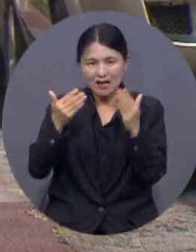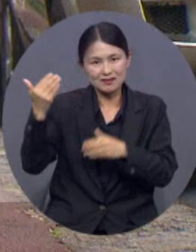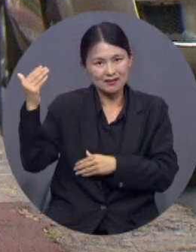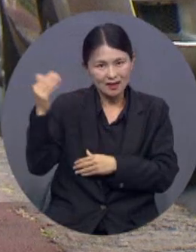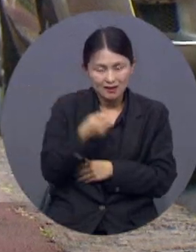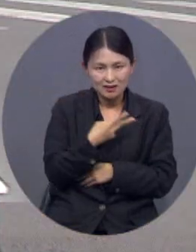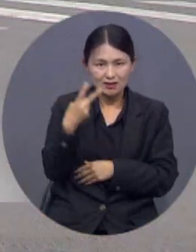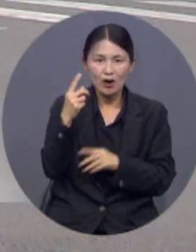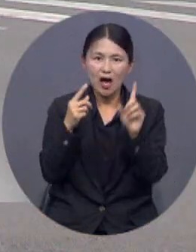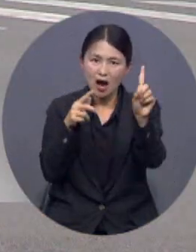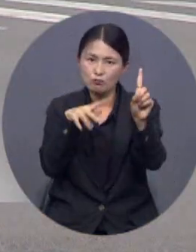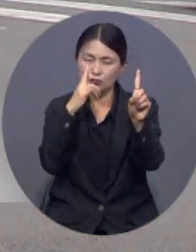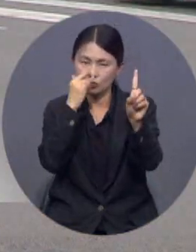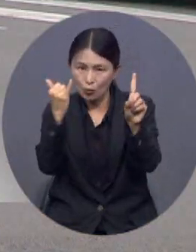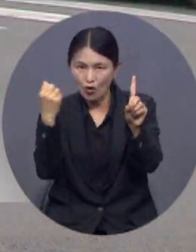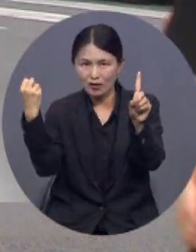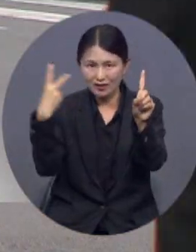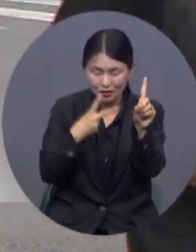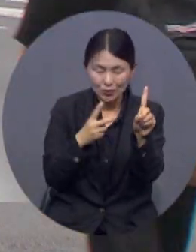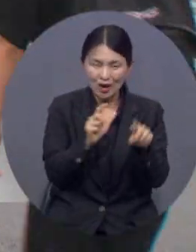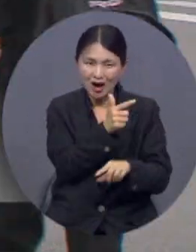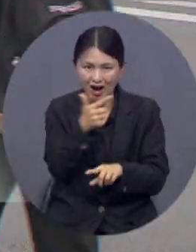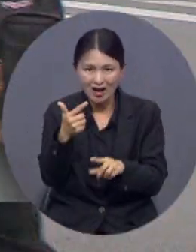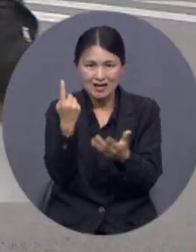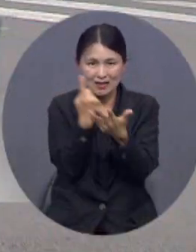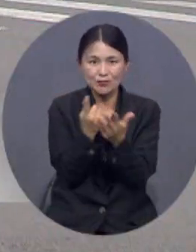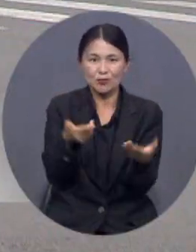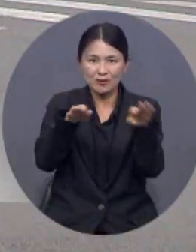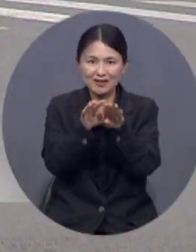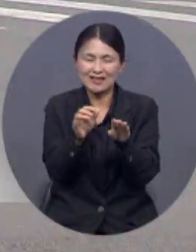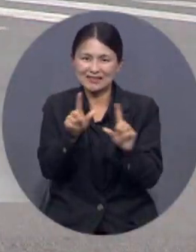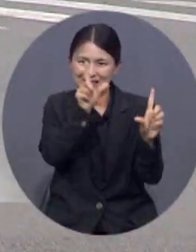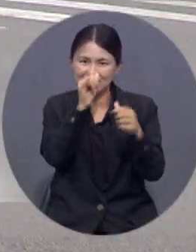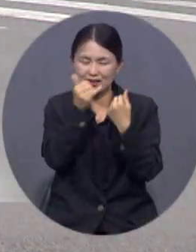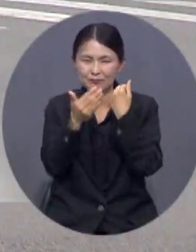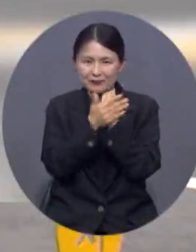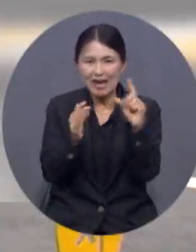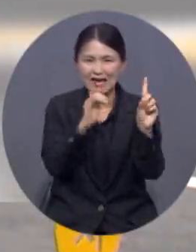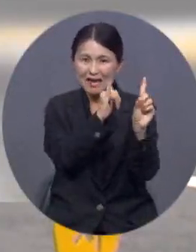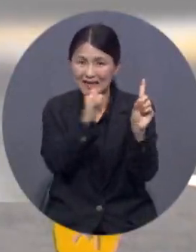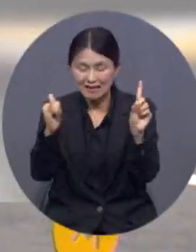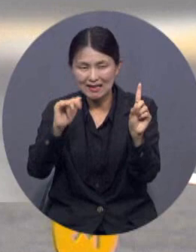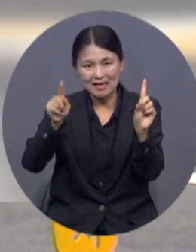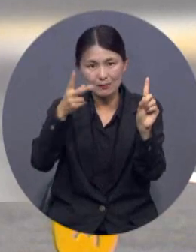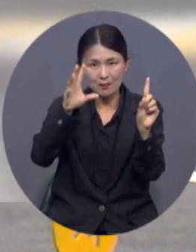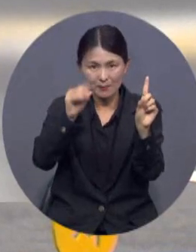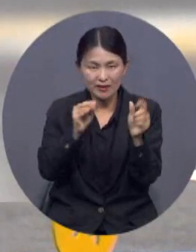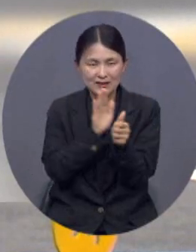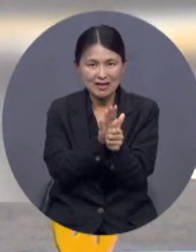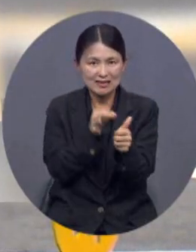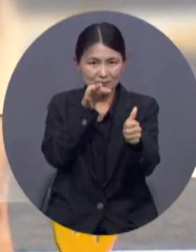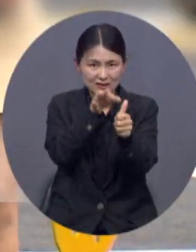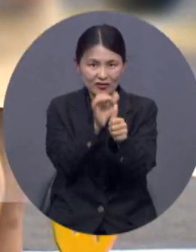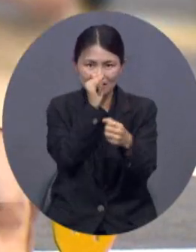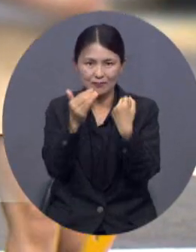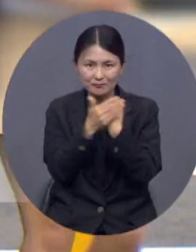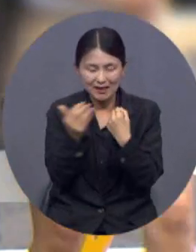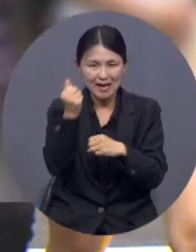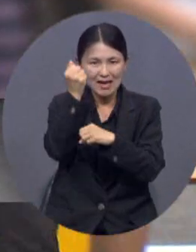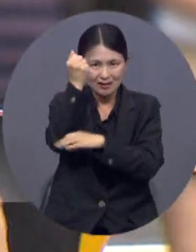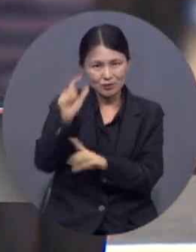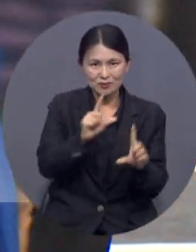한부모가족 복지시설 입소자 등으로 1인당 200만원까지 장학금을 지원합니다 이와 함께